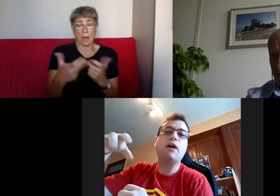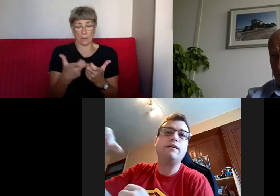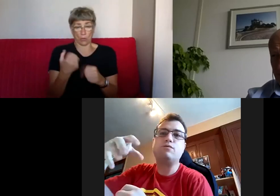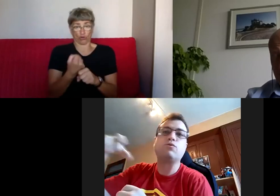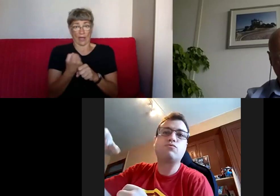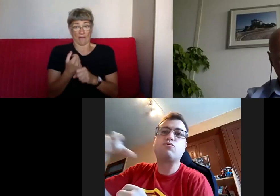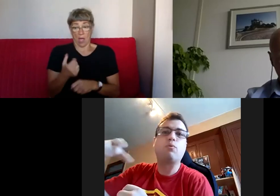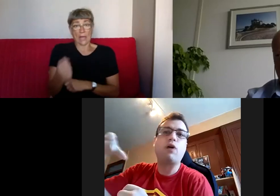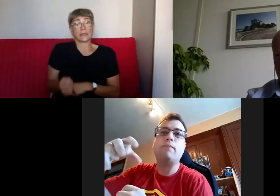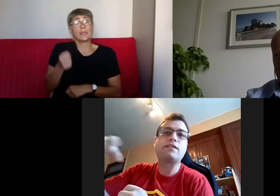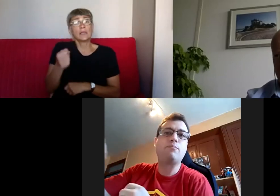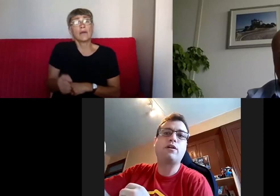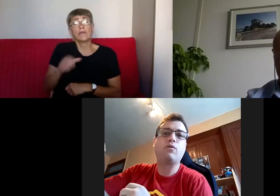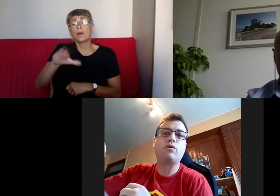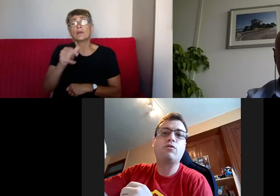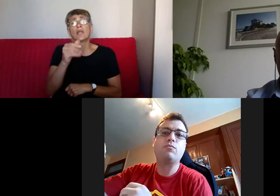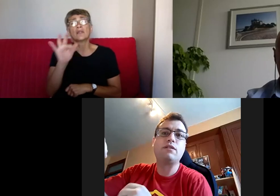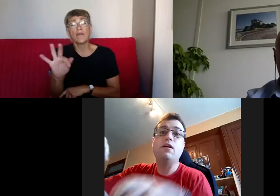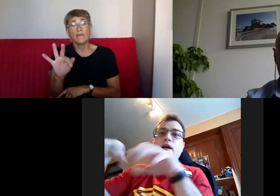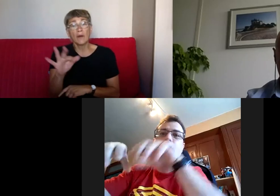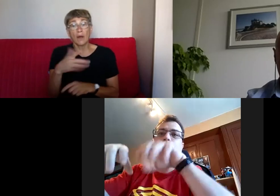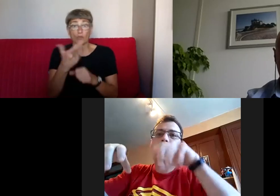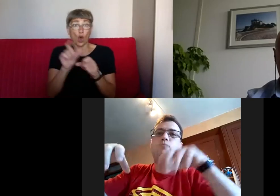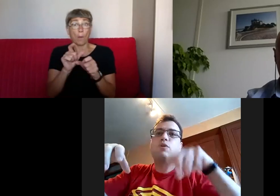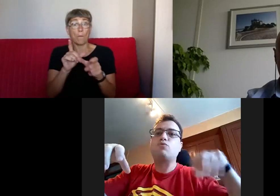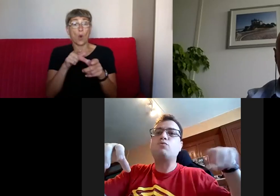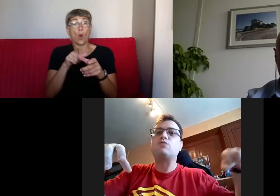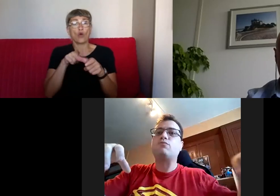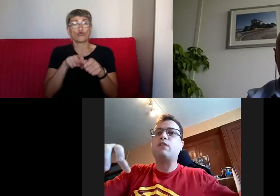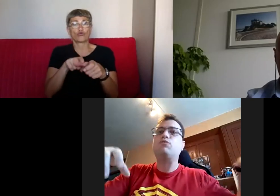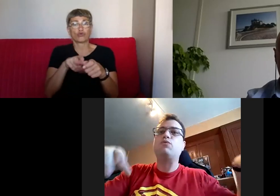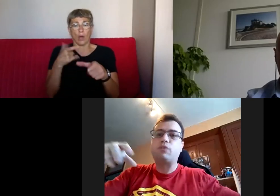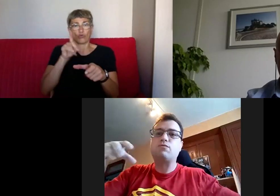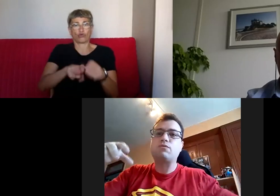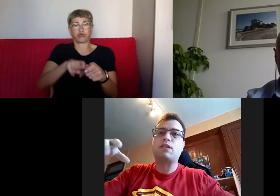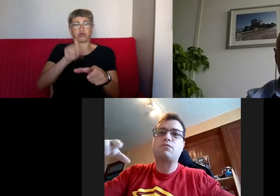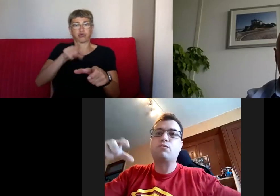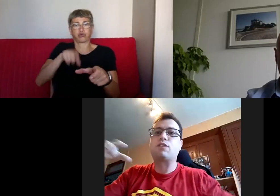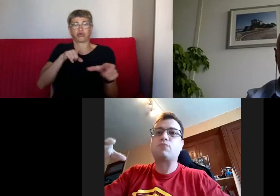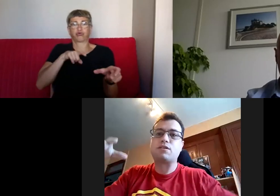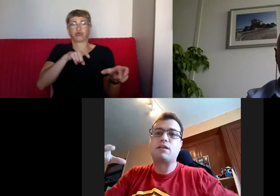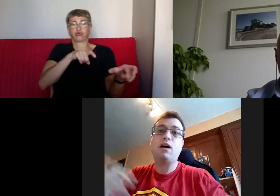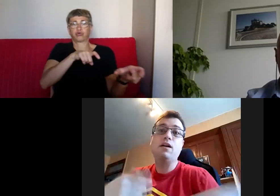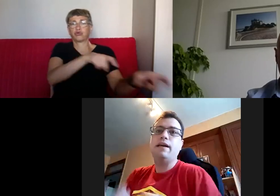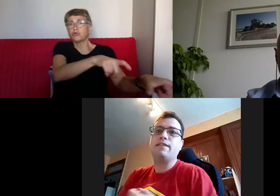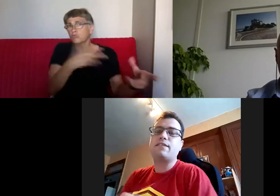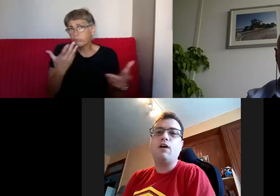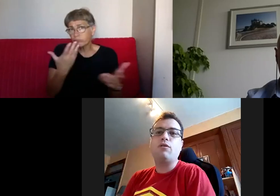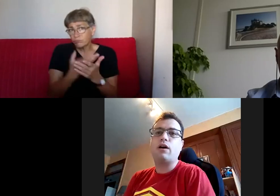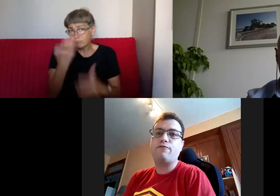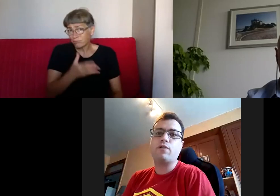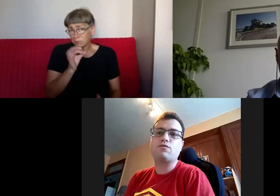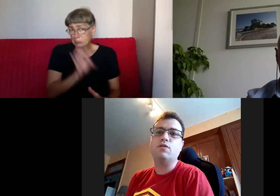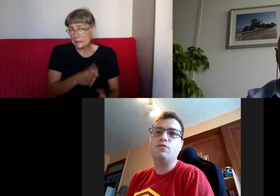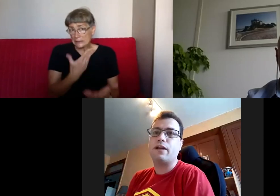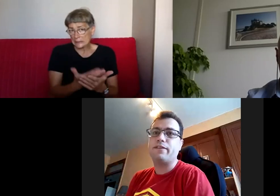locomotive, ce programme-là, ça peut être la locomotive. Et après, il y a besoin de tous les autres wagons, de toutes les autres associations, etc. Et c'est là encore